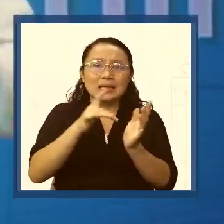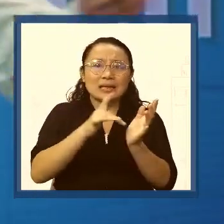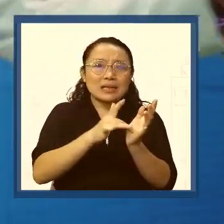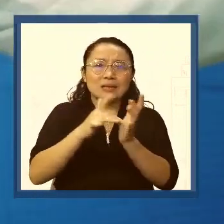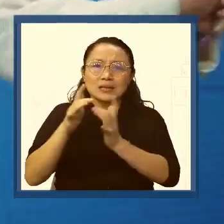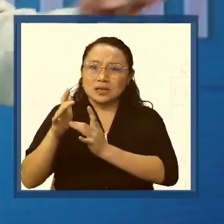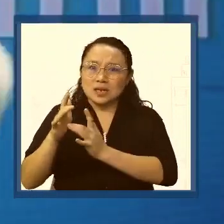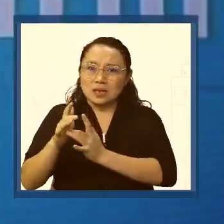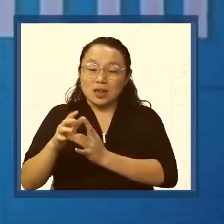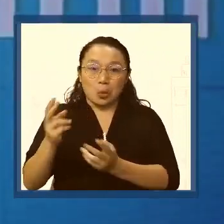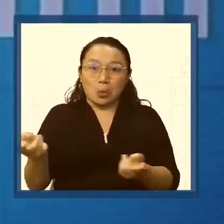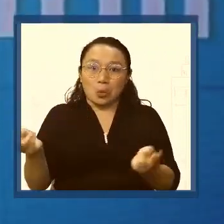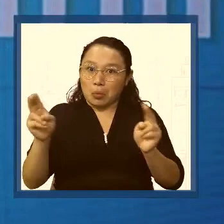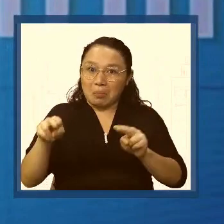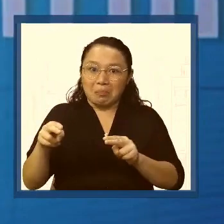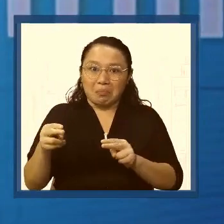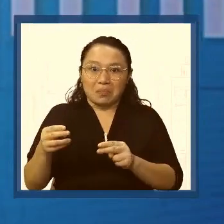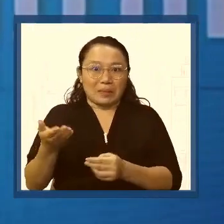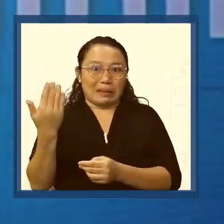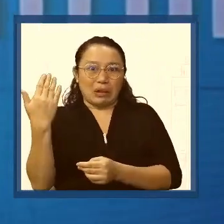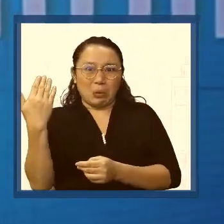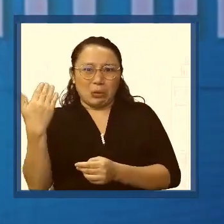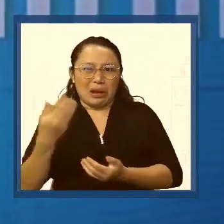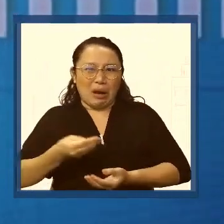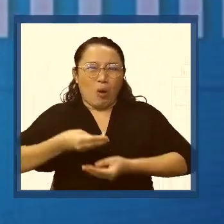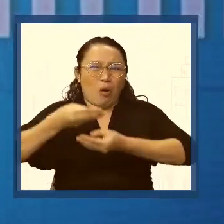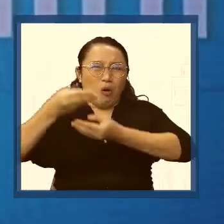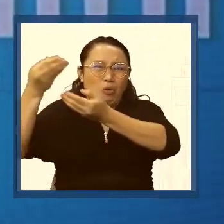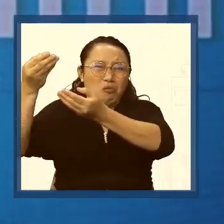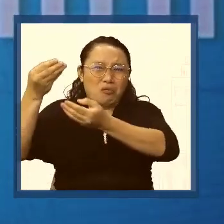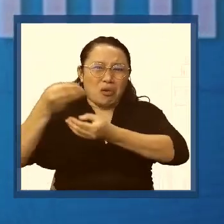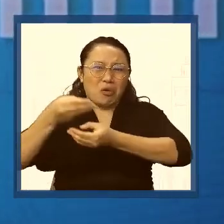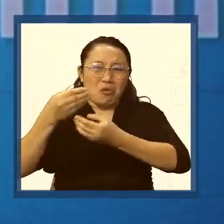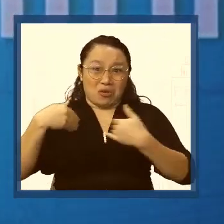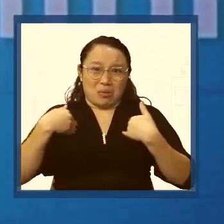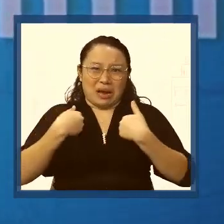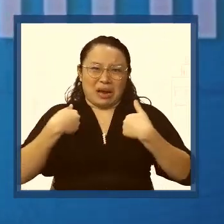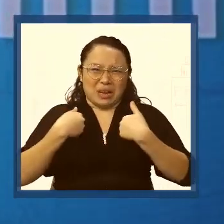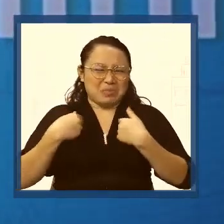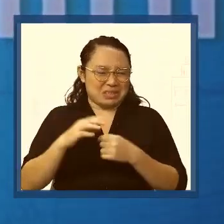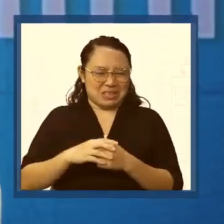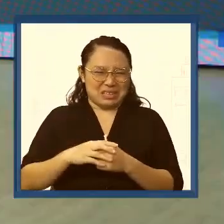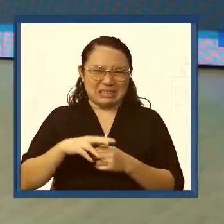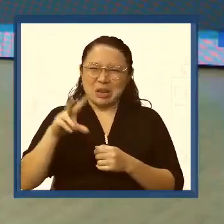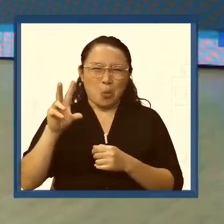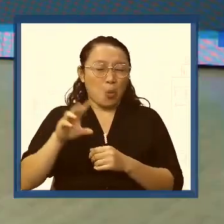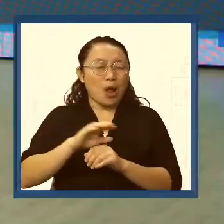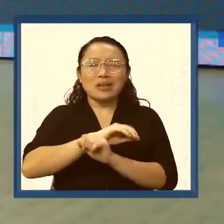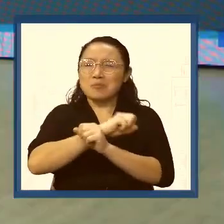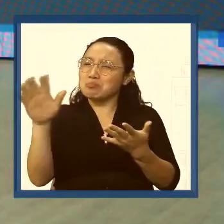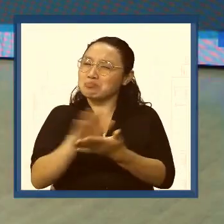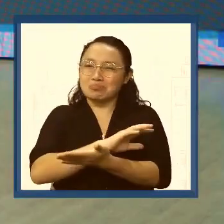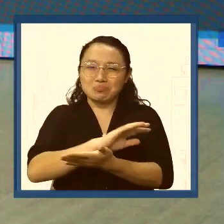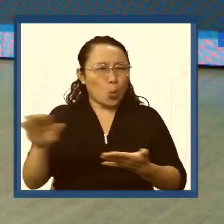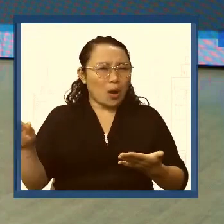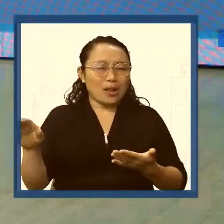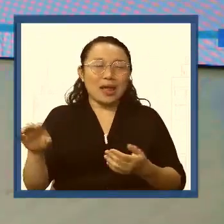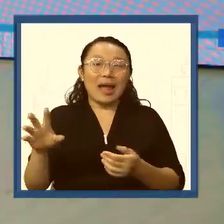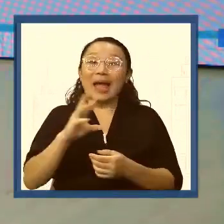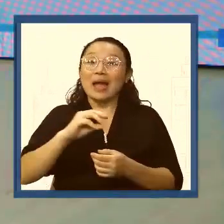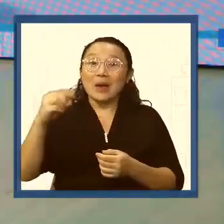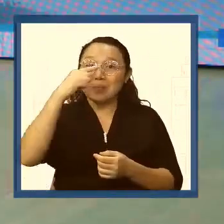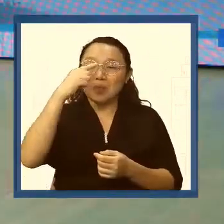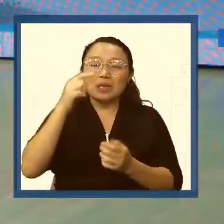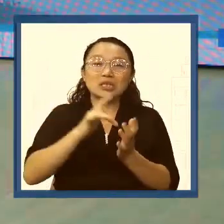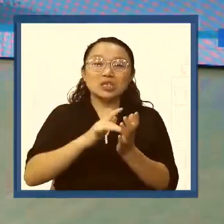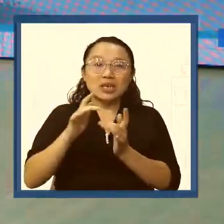na katong ginahimo nga mga paghalad sa Old Testament because the real sacrifice ang tinuod nga sakripisyo naabot na makaisuna.